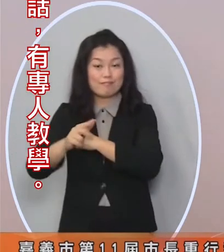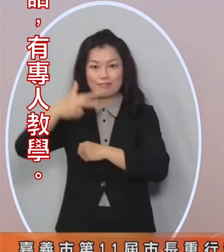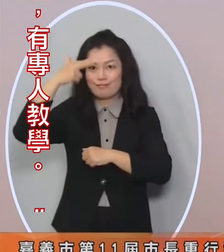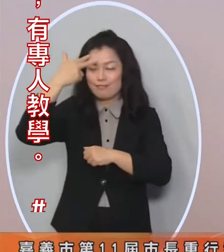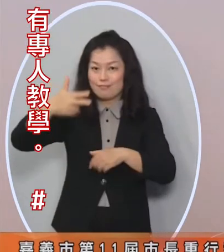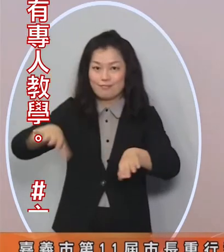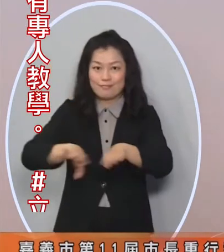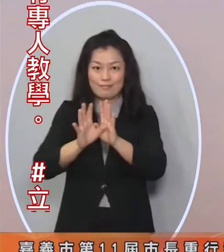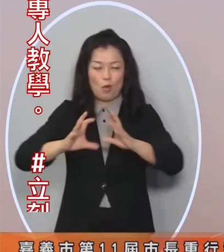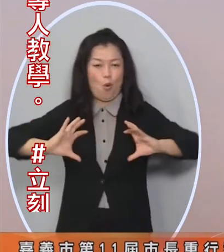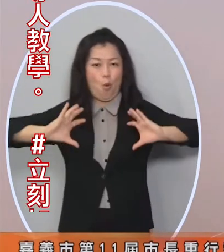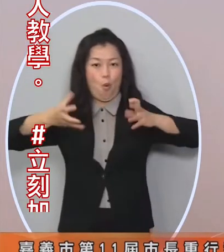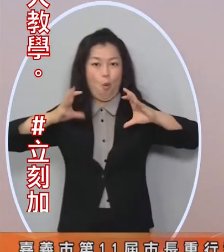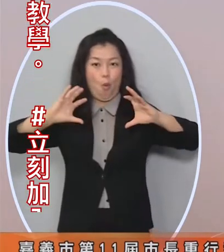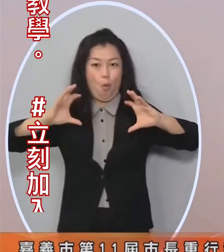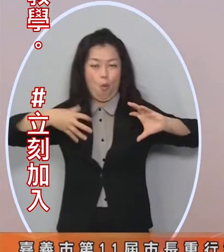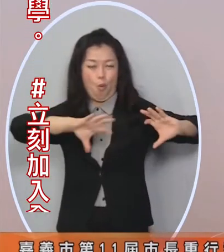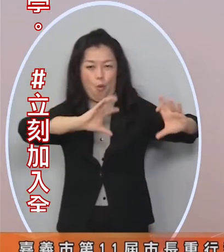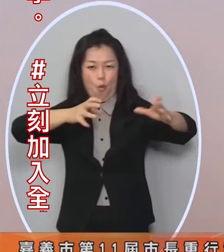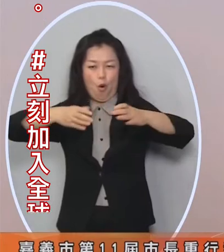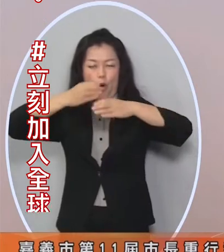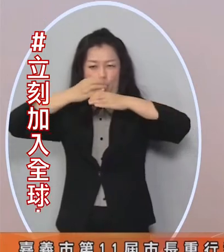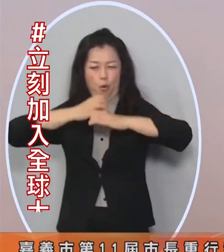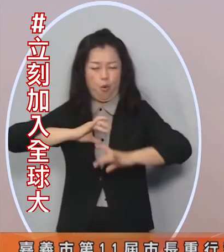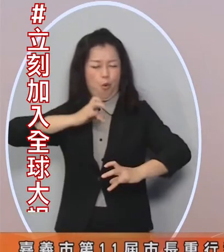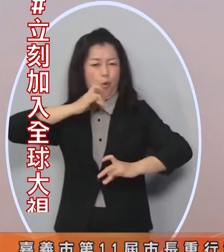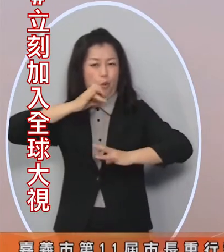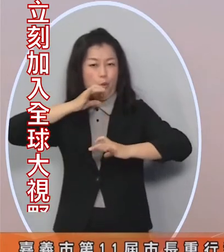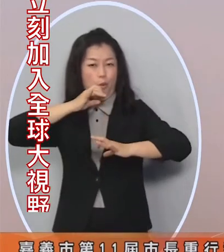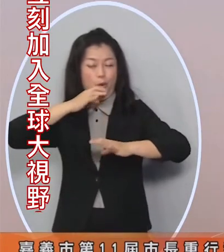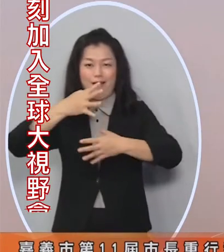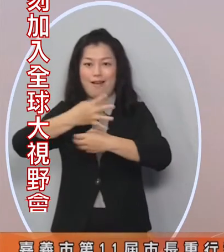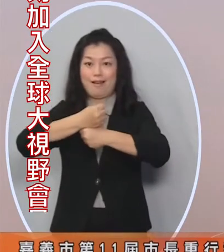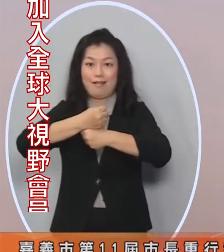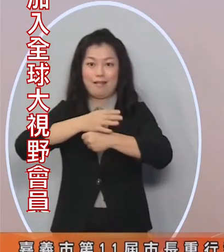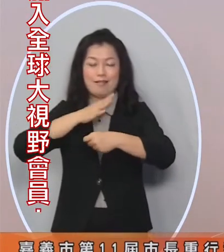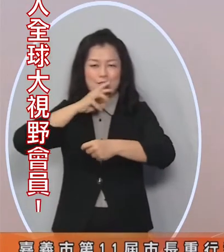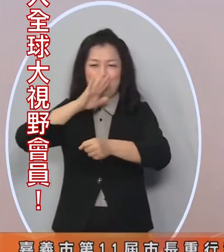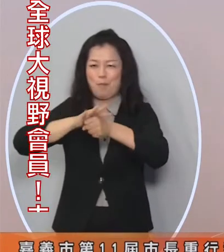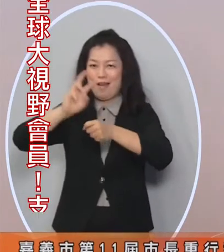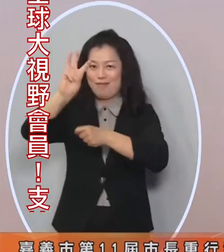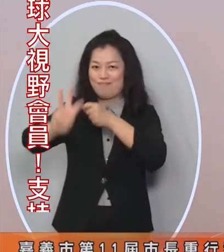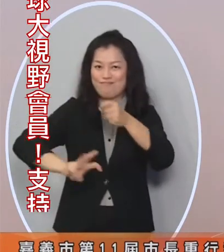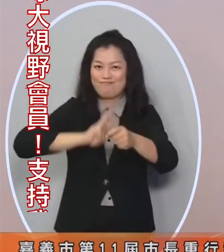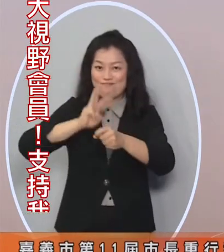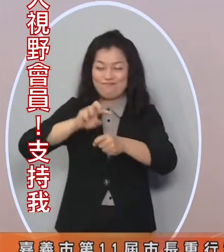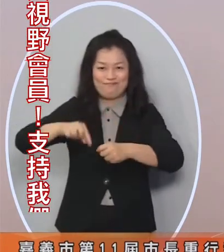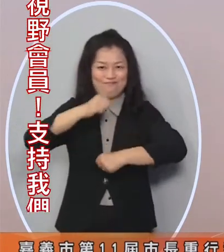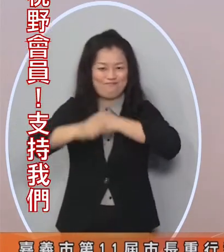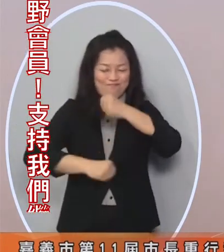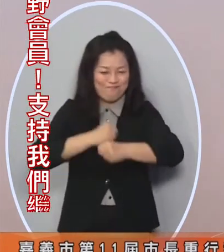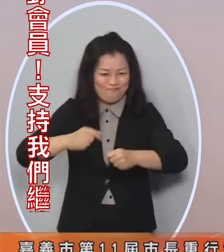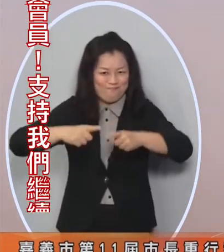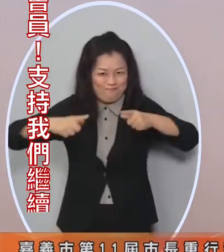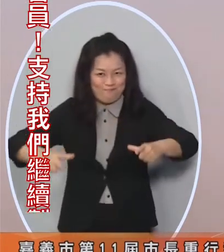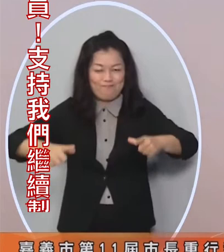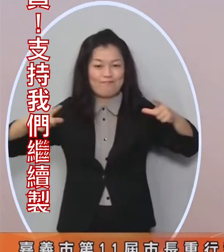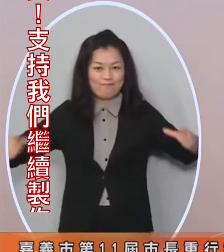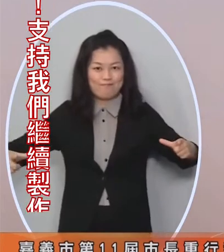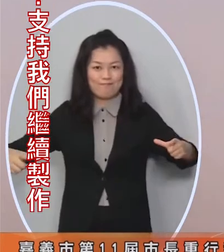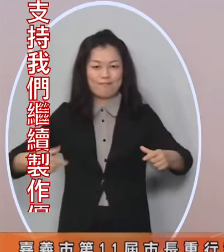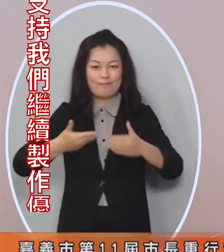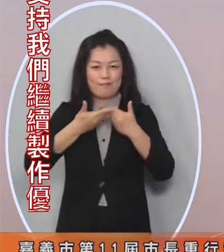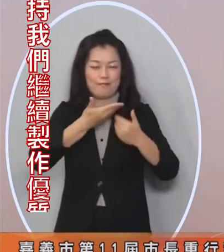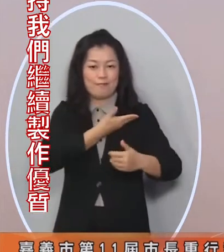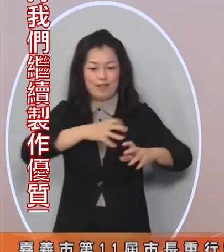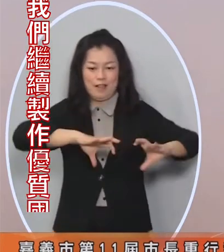国际管乐节，今年是30周年扩大举办，我们要让世界看到嘉义，所以来的人